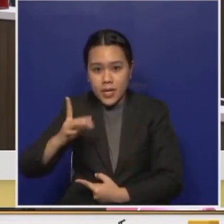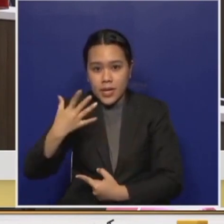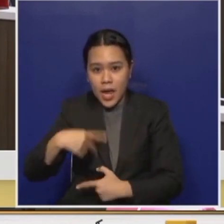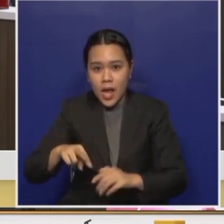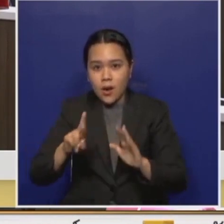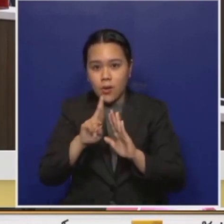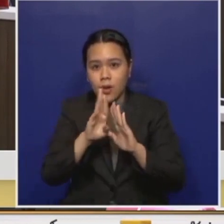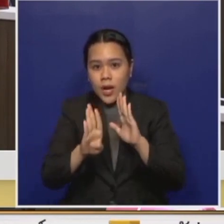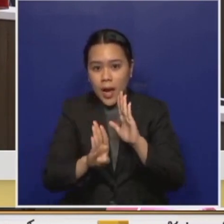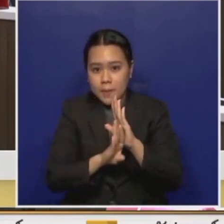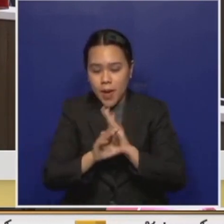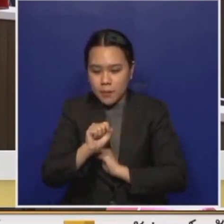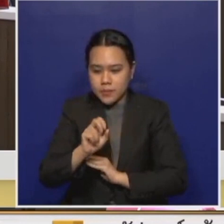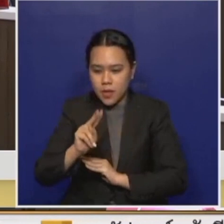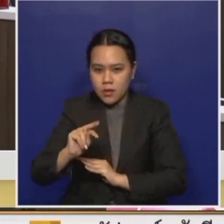ที่ออกมารองรบ